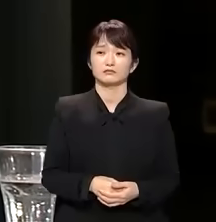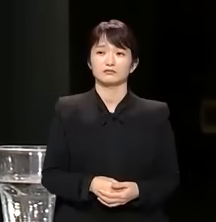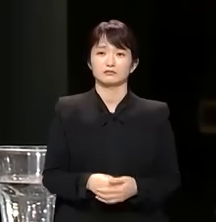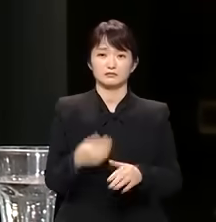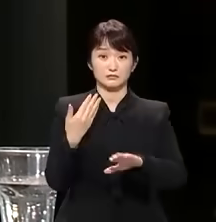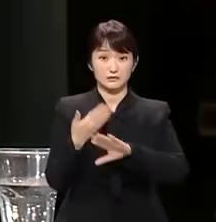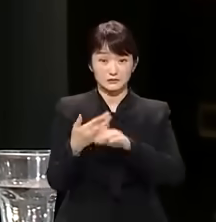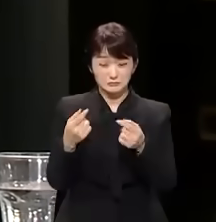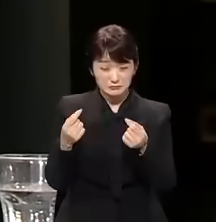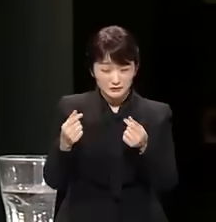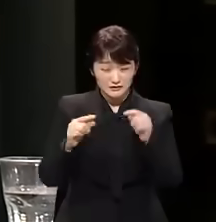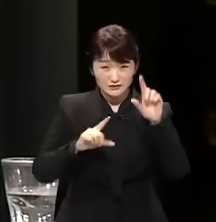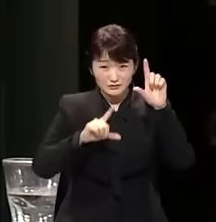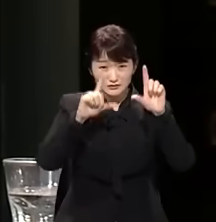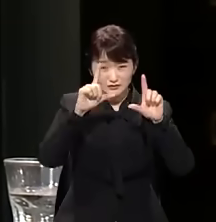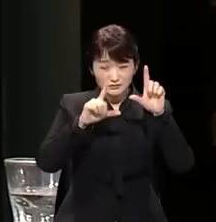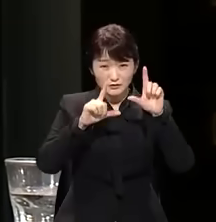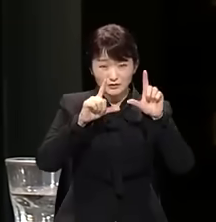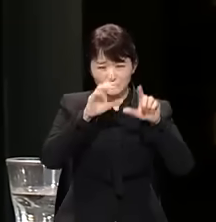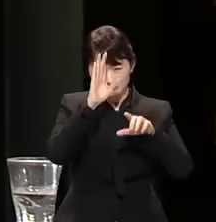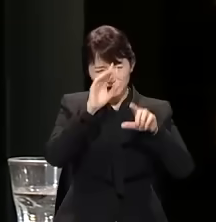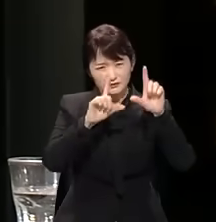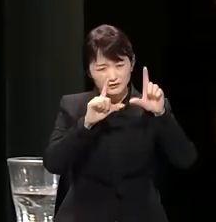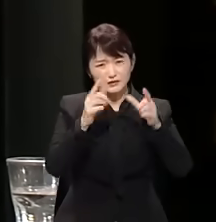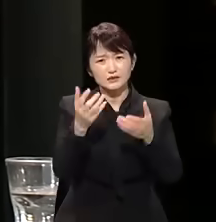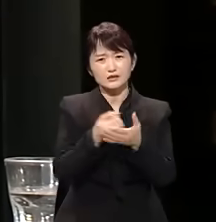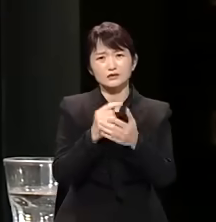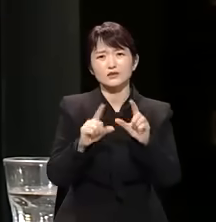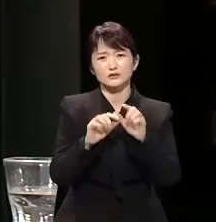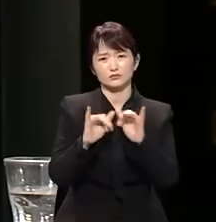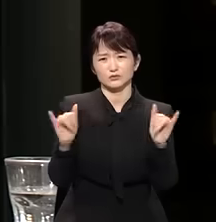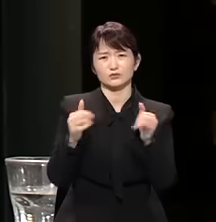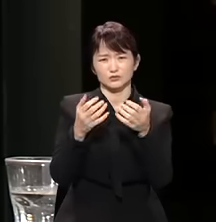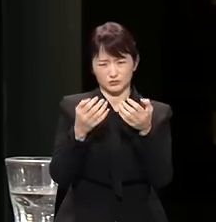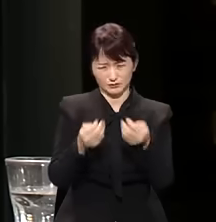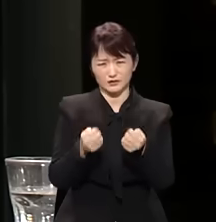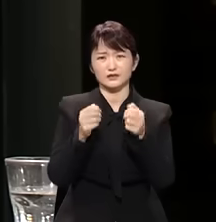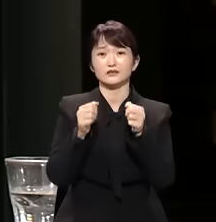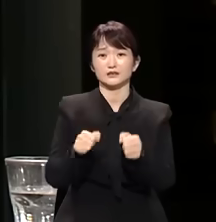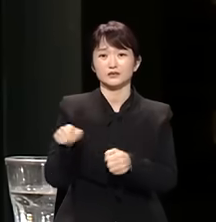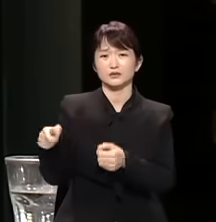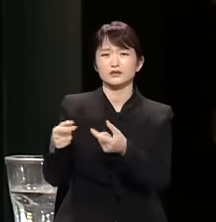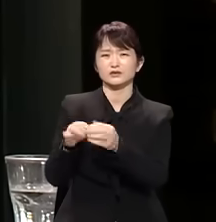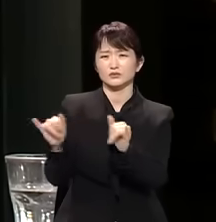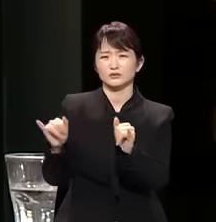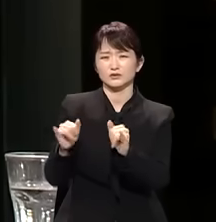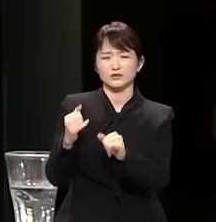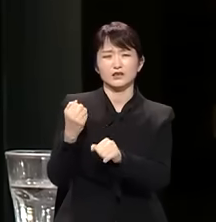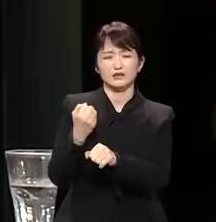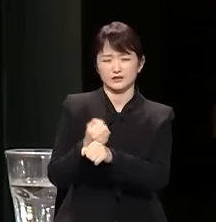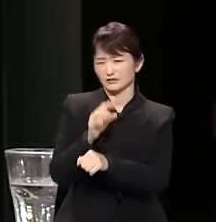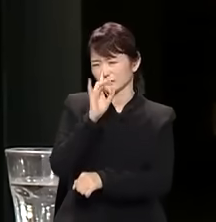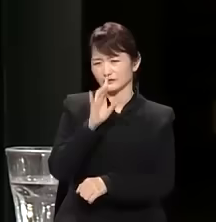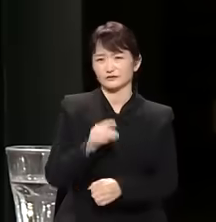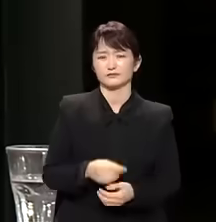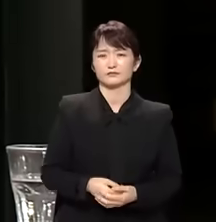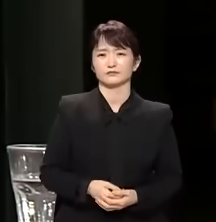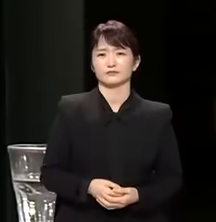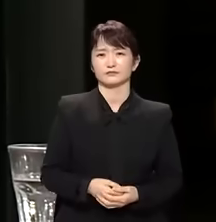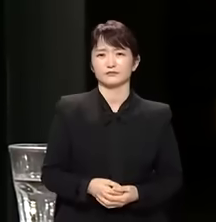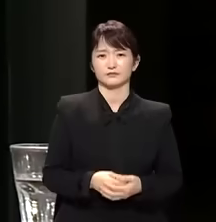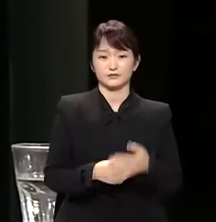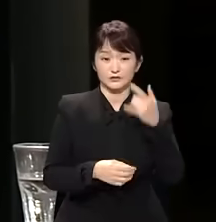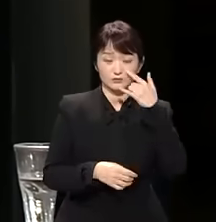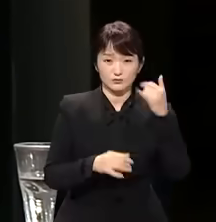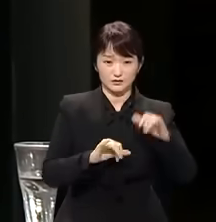그런 증세를 갖고 지금 사시는 분들이 얼마나 많습니까 그분들한테 참 못 할 말이죠 자 부모가 정말 세상에